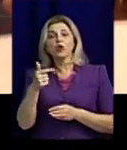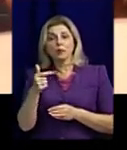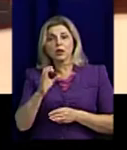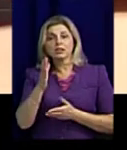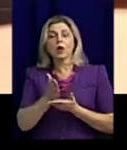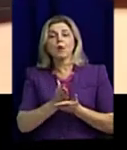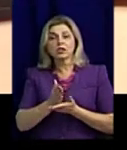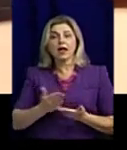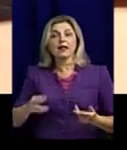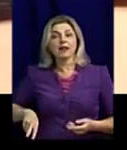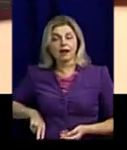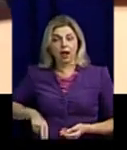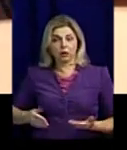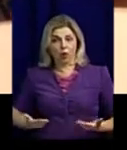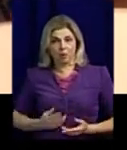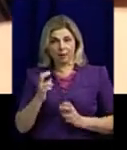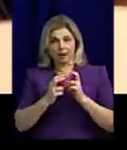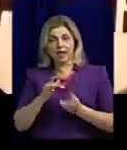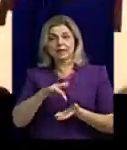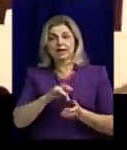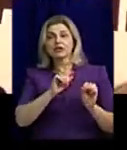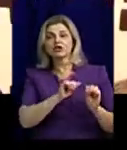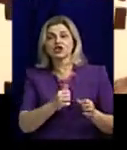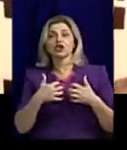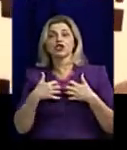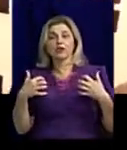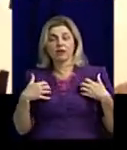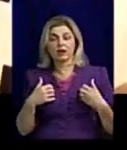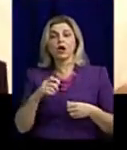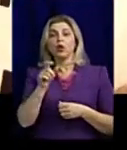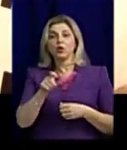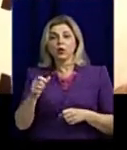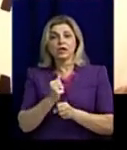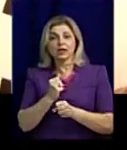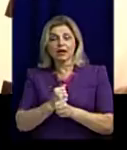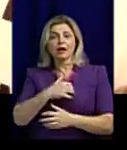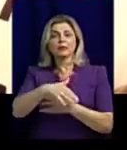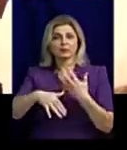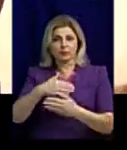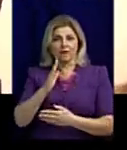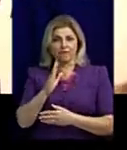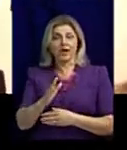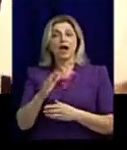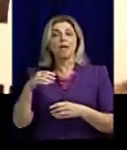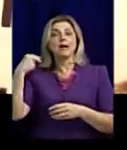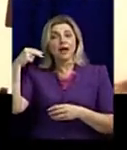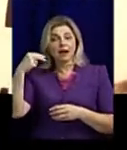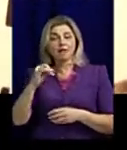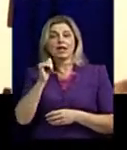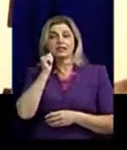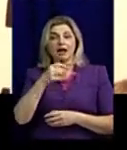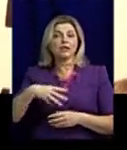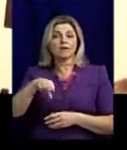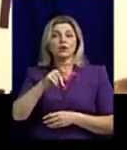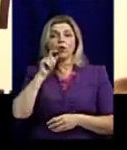посади директора комунального підприємства «Центр захисту тварин». Зоозахисники влаштували сутичку в холі перед сесійним залом. Завтра всією